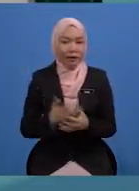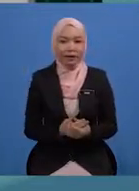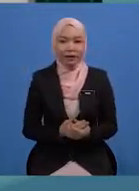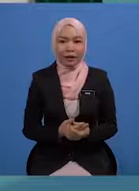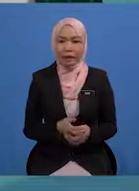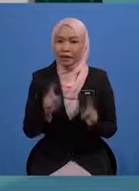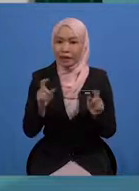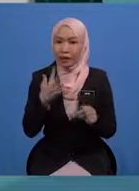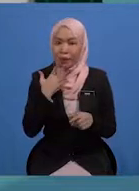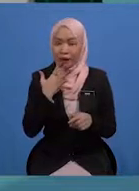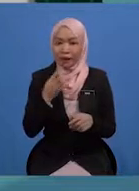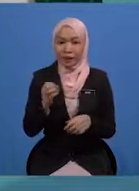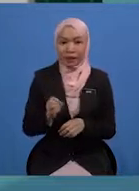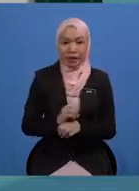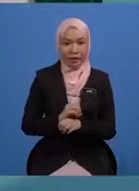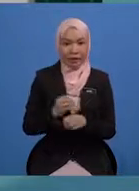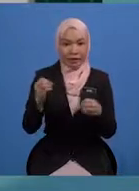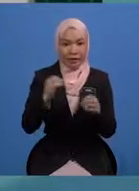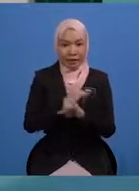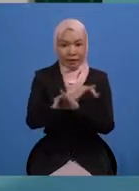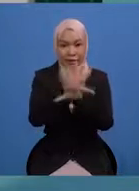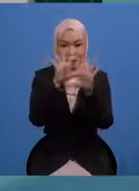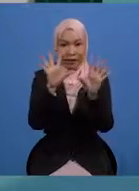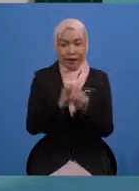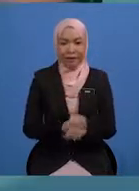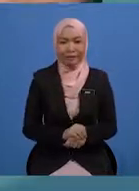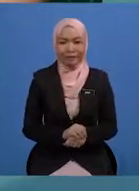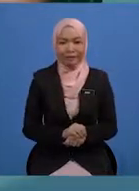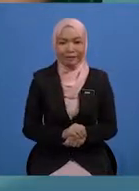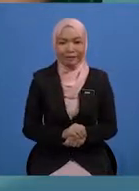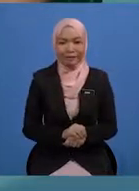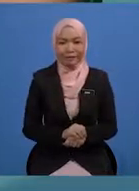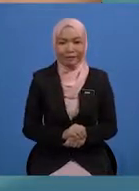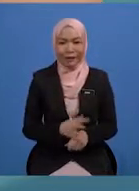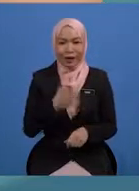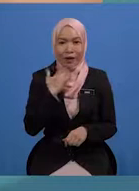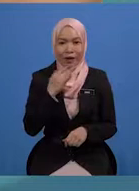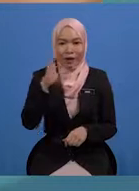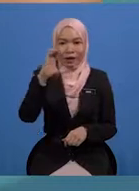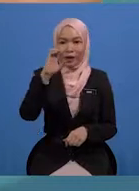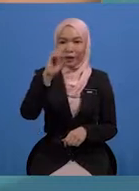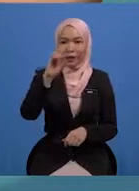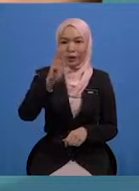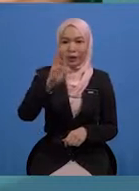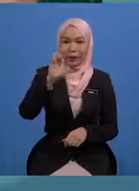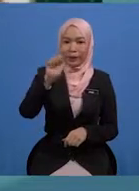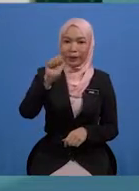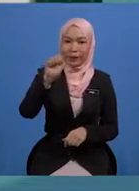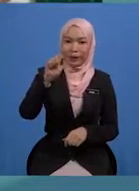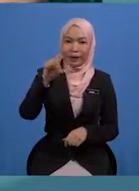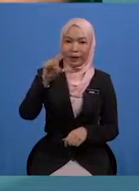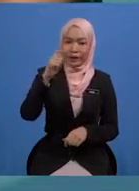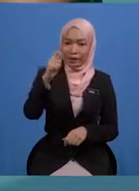yang cerah. Kita akan menggunakan warna cobalt blue. Teknik yang akan